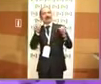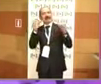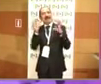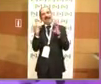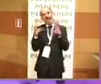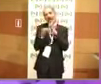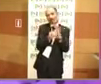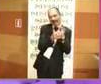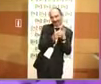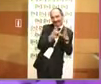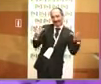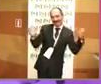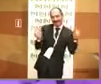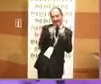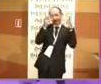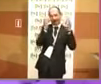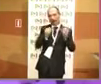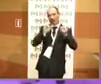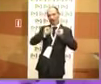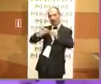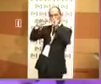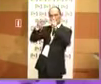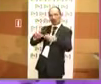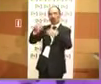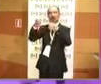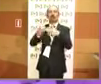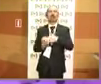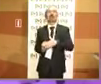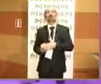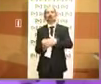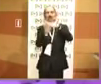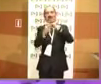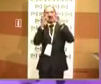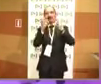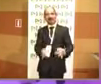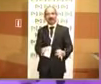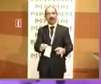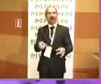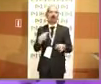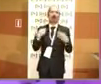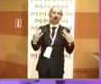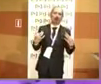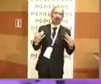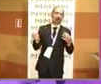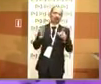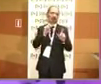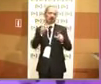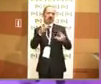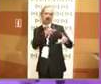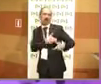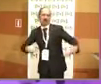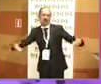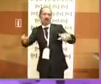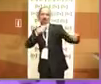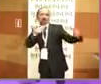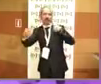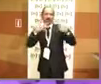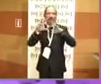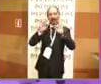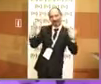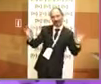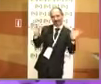proponiamo un'empatia della giustizia, fondata sulla sostenibilità, che non è un orpello per i convegni, sulla